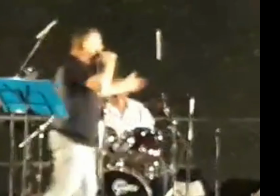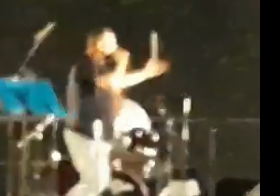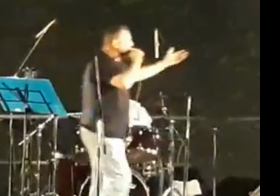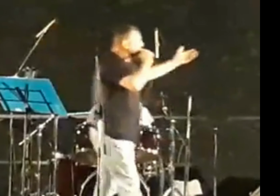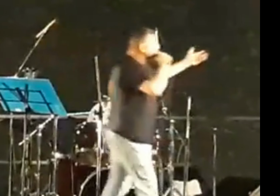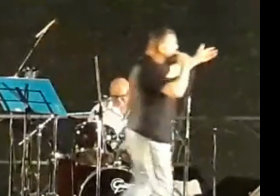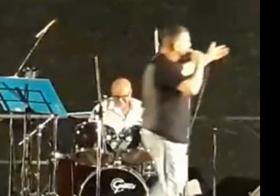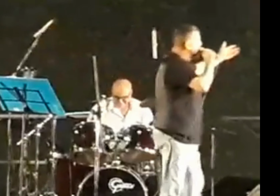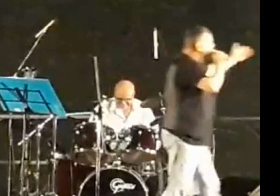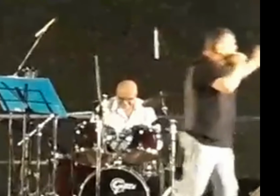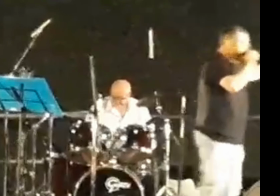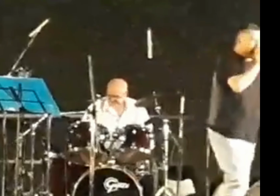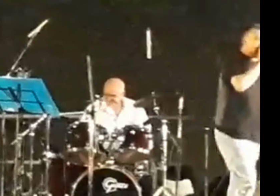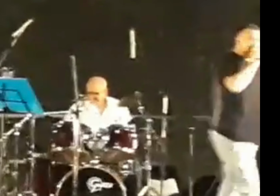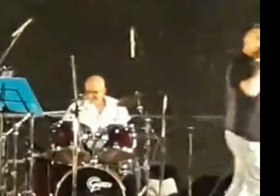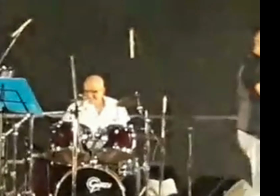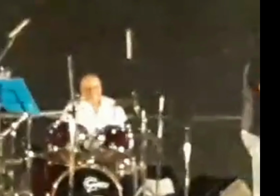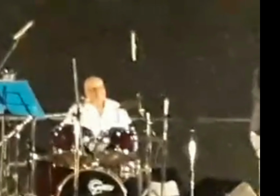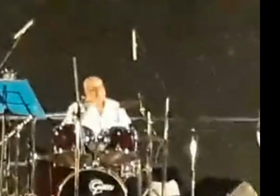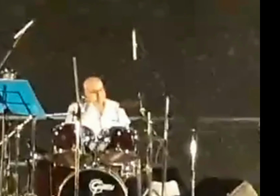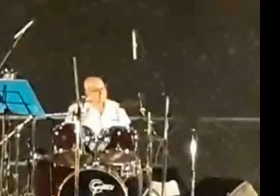chitarra, Biagio Liccardo.